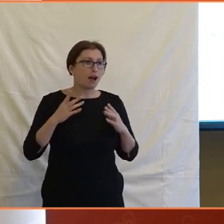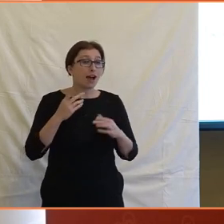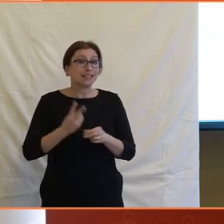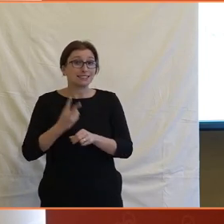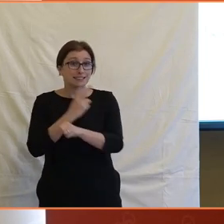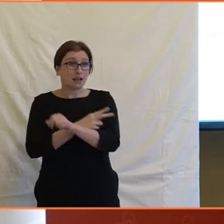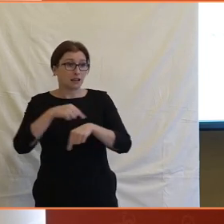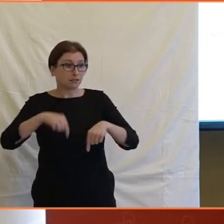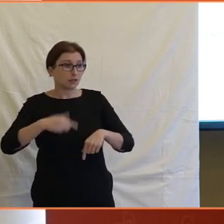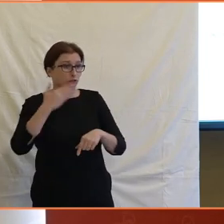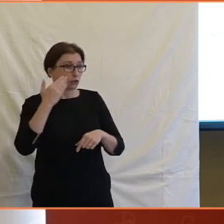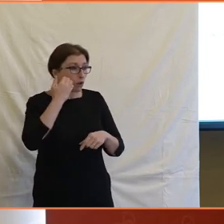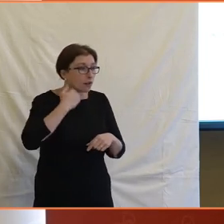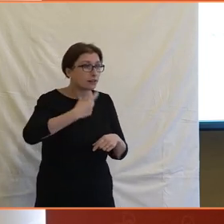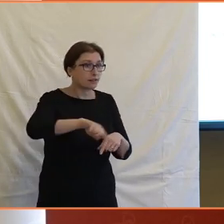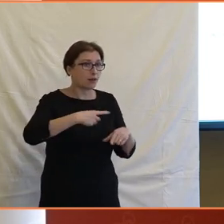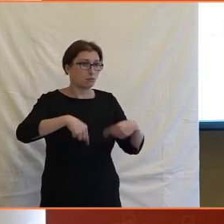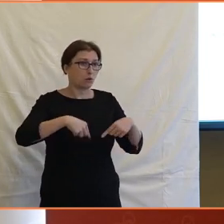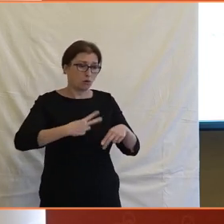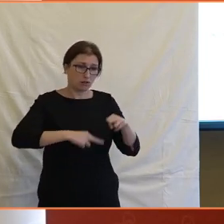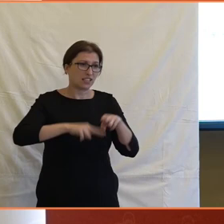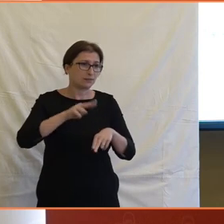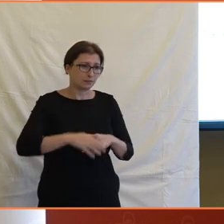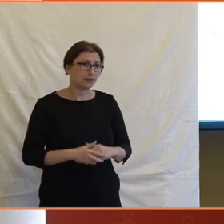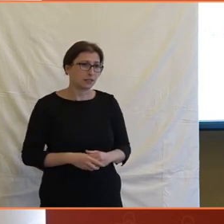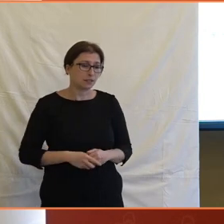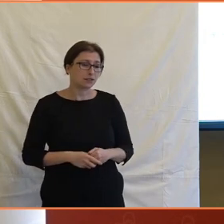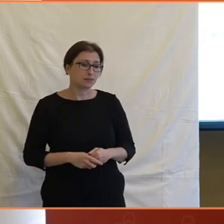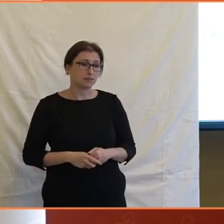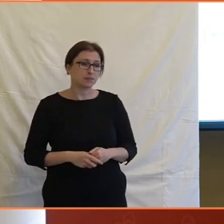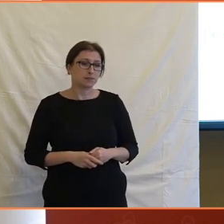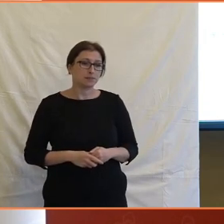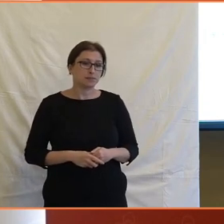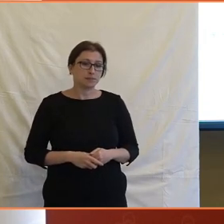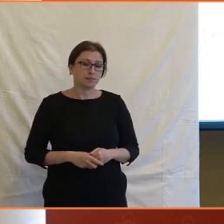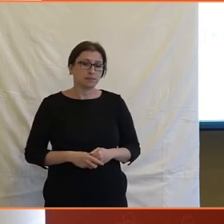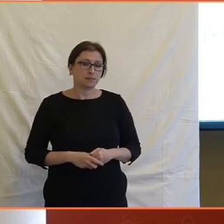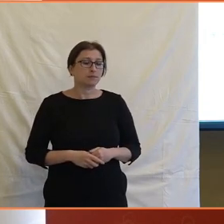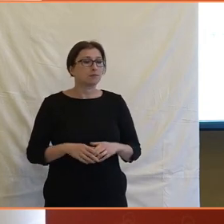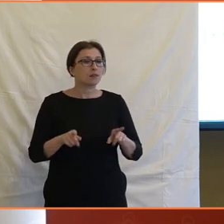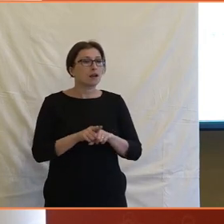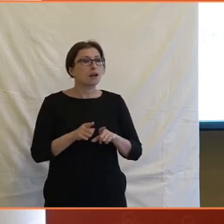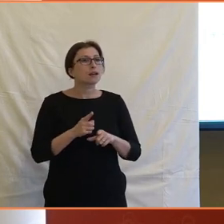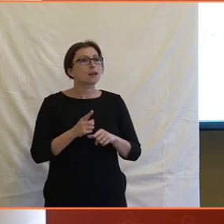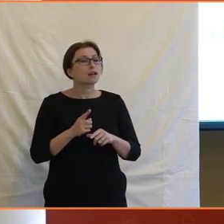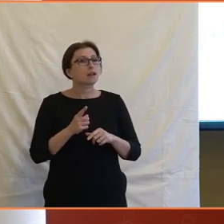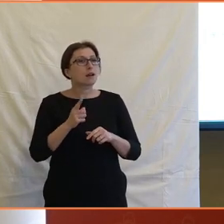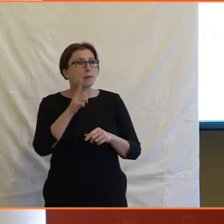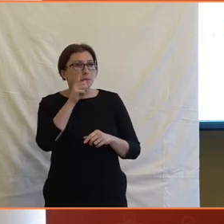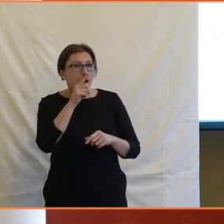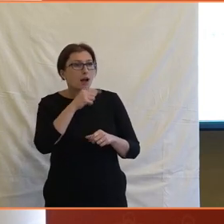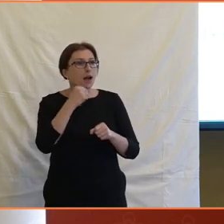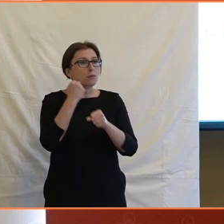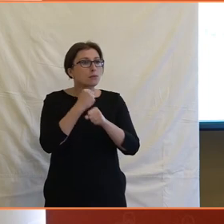úplně jiných extrémů. Tady dále jako asi nízká pracovní mobilita si